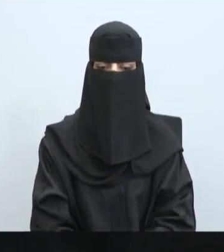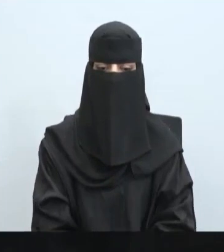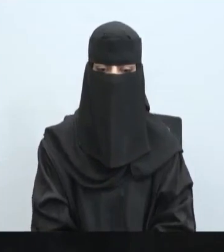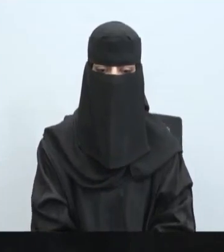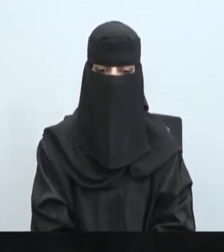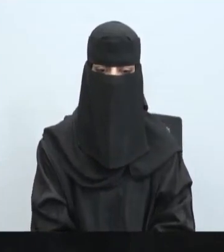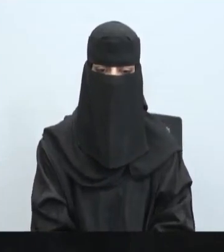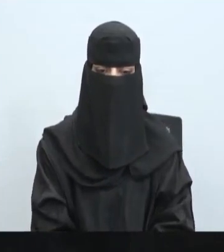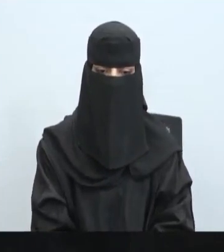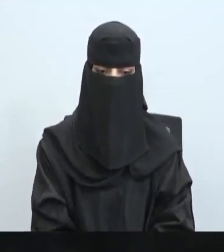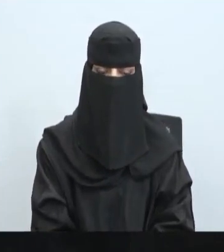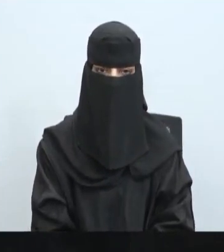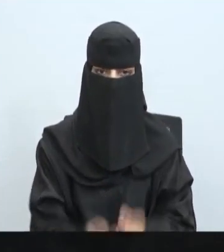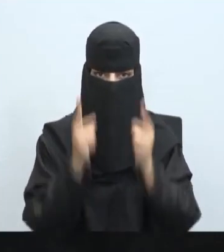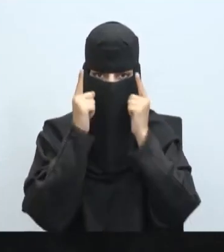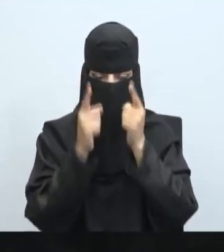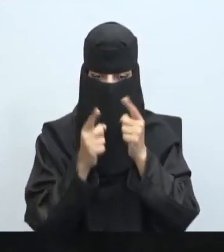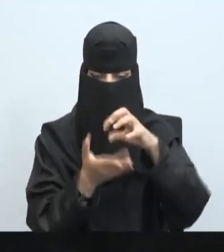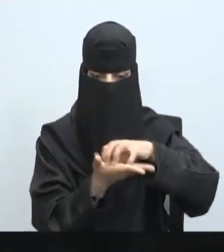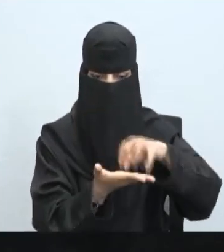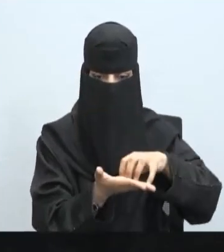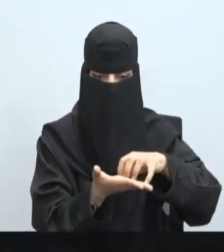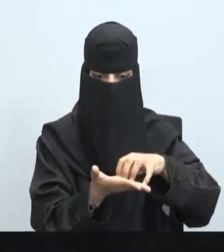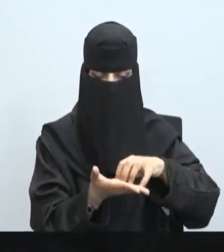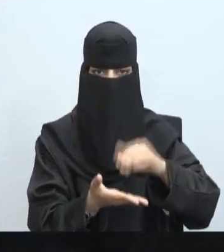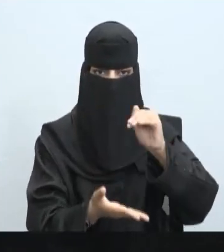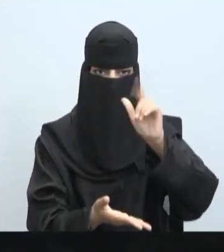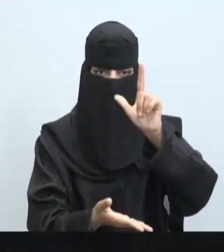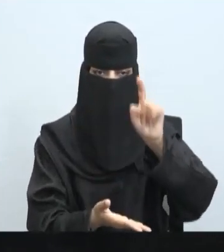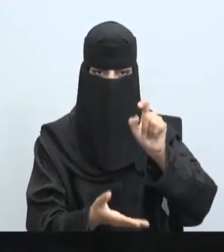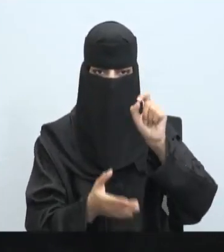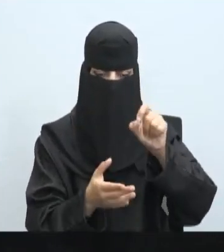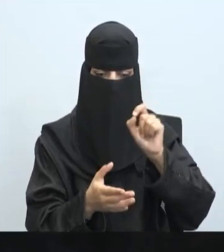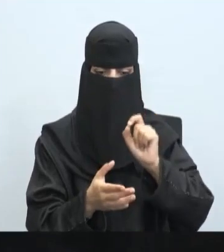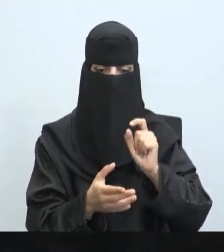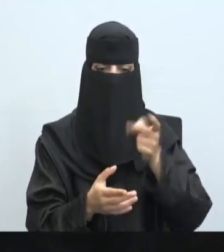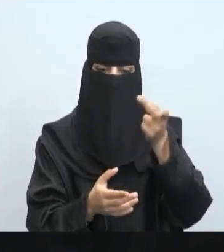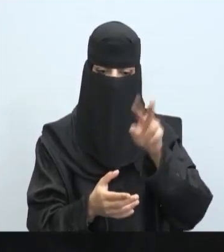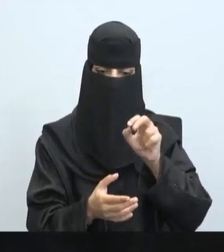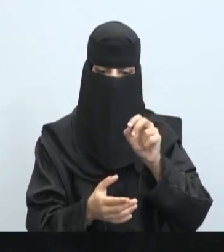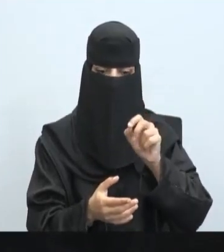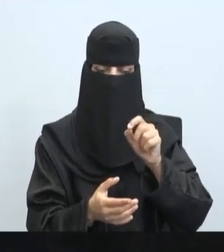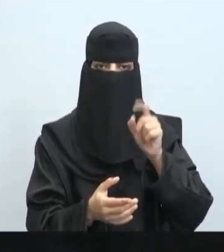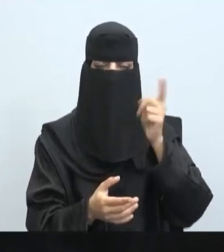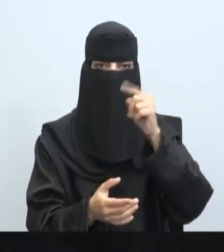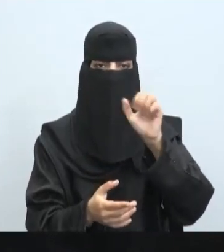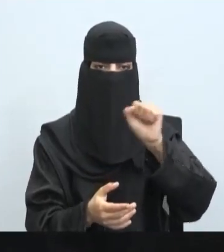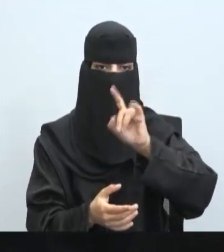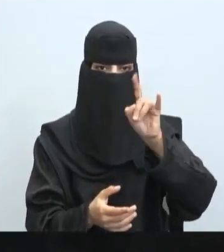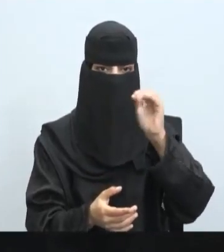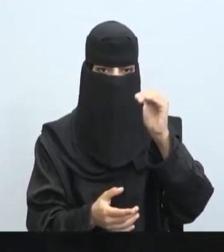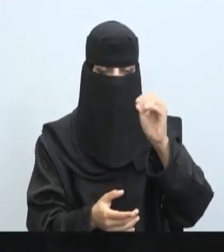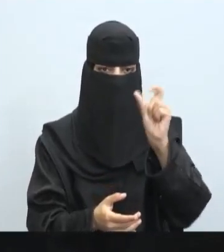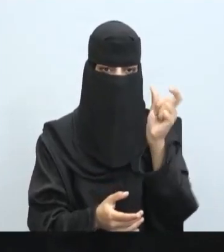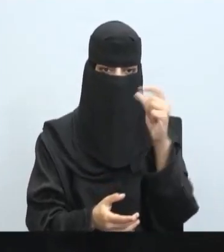والاسواق ومن اشهرها قلعه حلب بسوريا وقلعه صلاح الدين